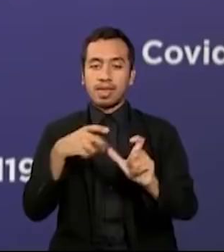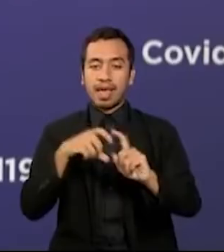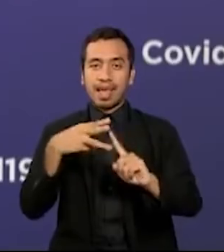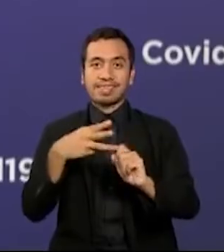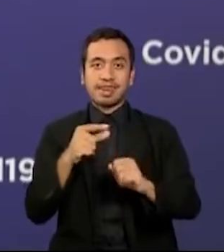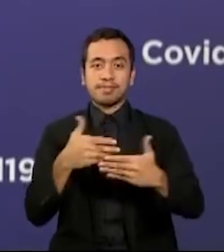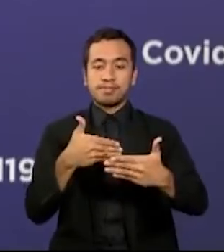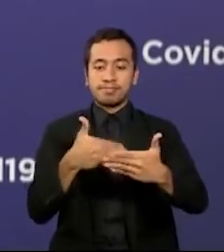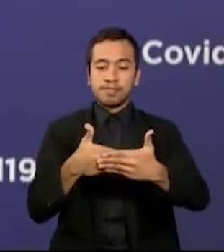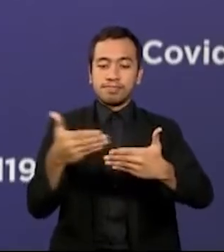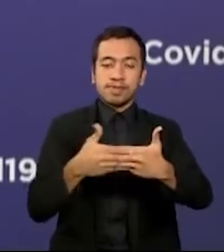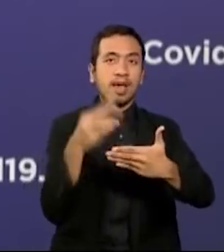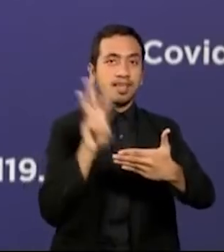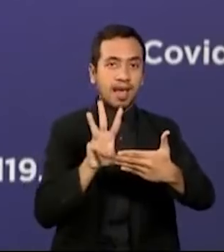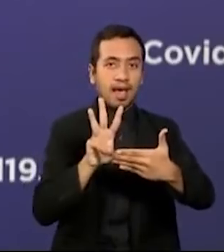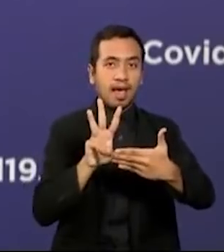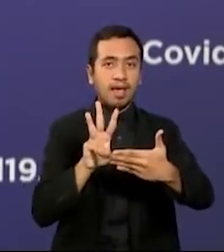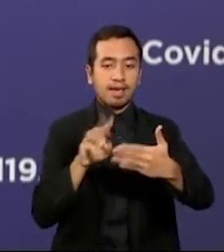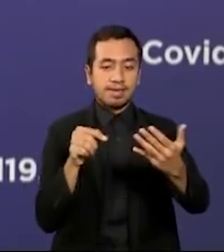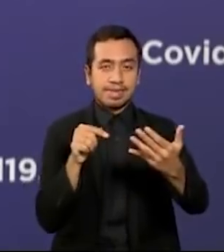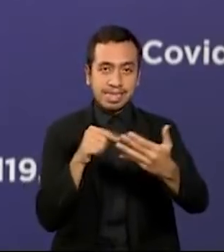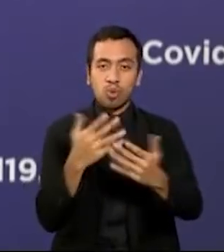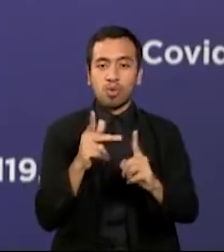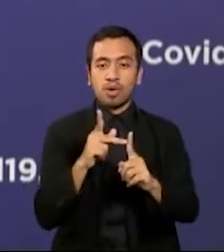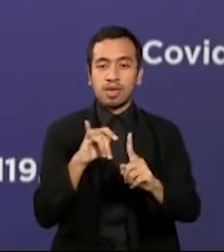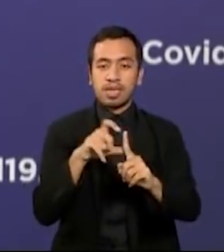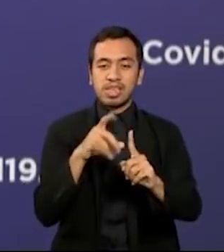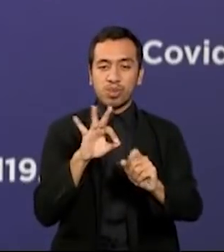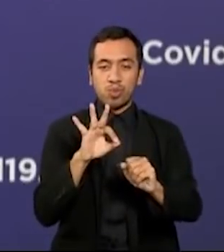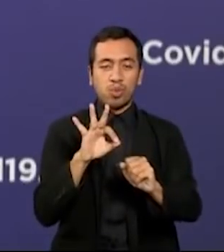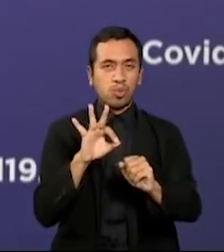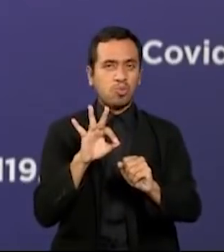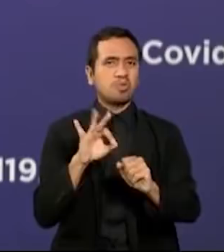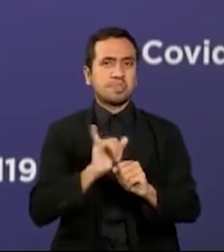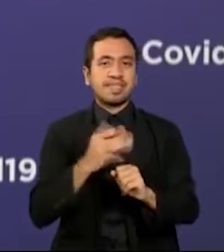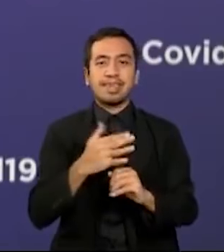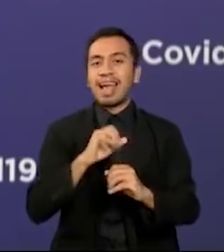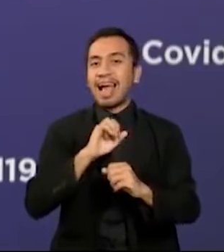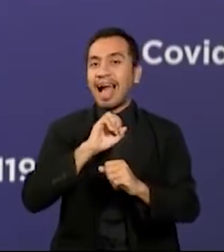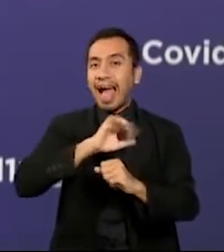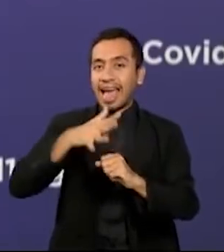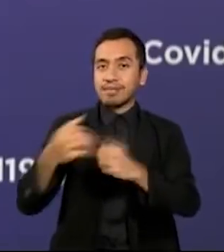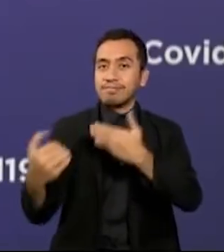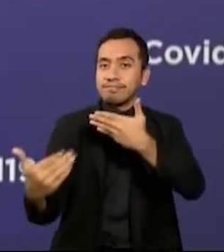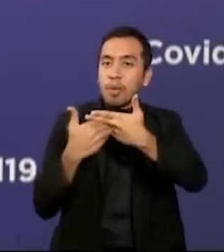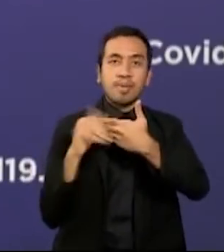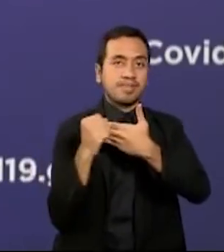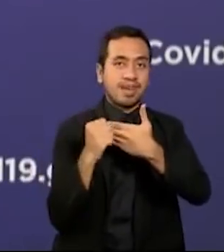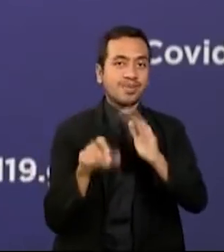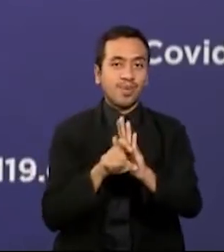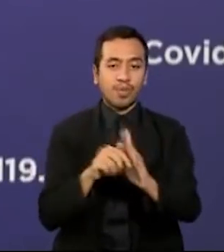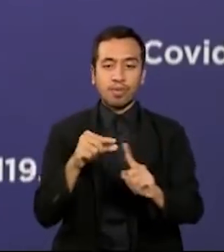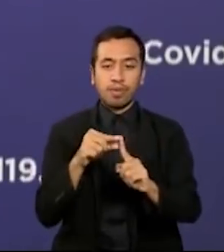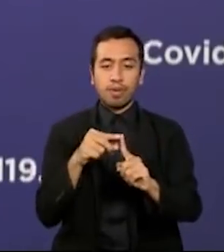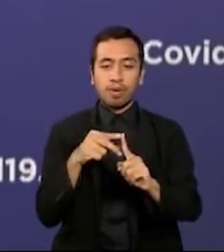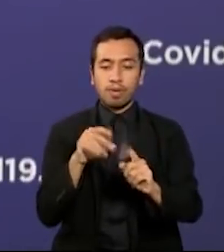paling luar merupakan lapisan hidrofobik atau bersifat anti air, seperti terbuat dari